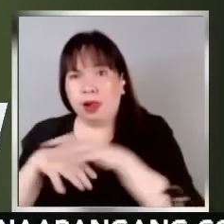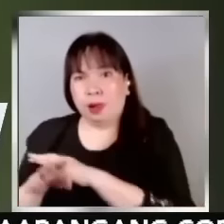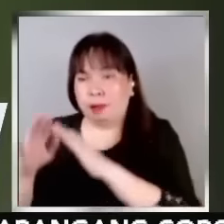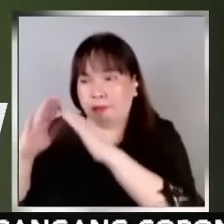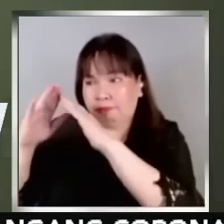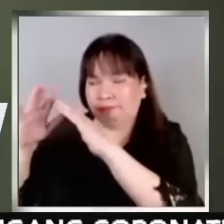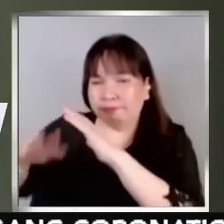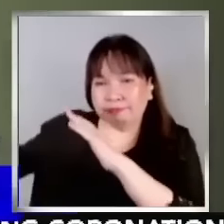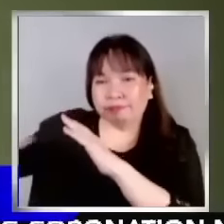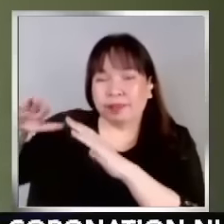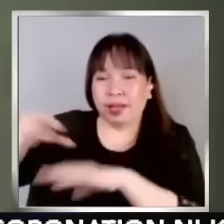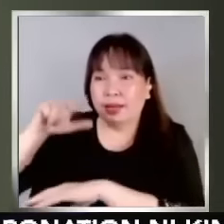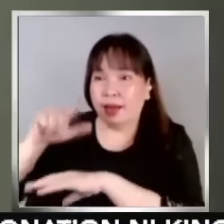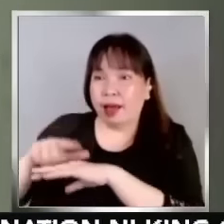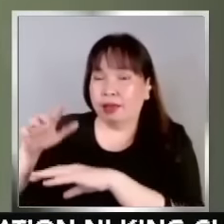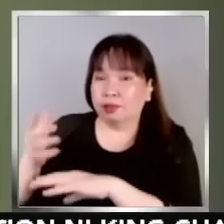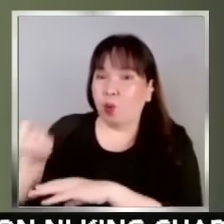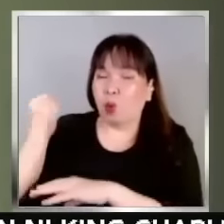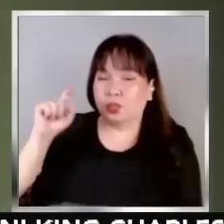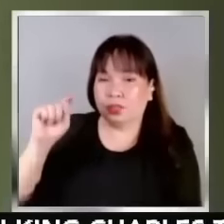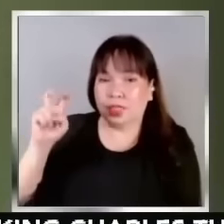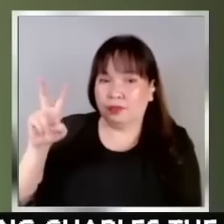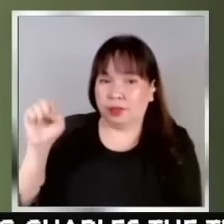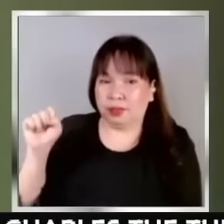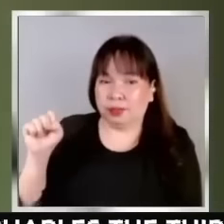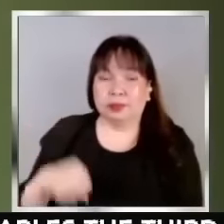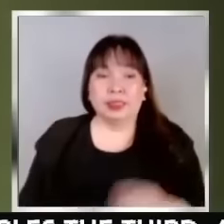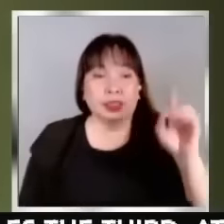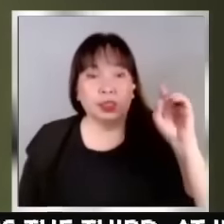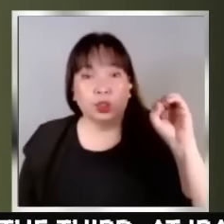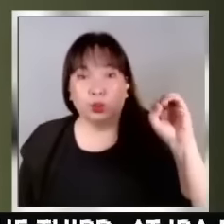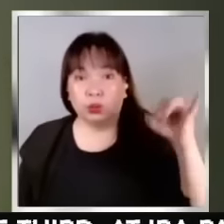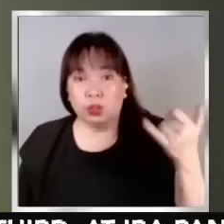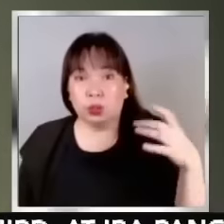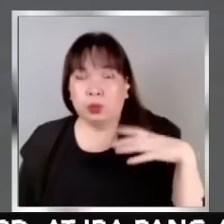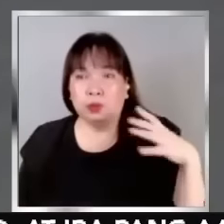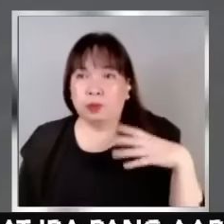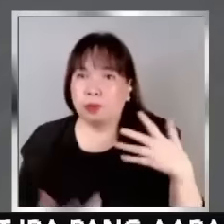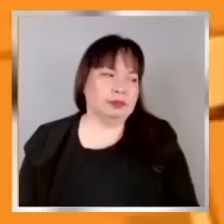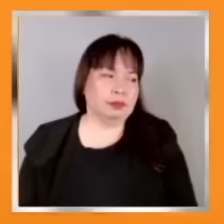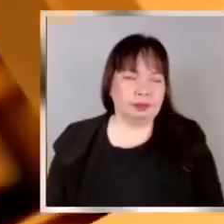namin ang panig ng Department of Justice sa mga sinabi ni Topacio.